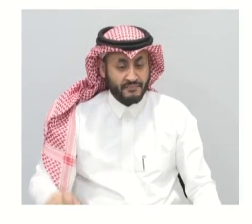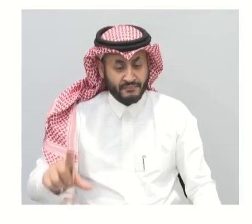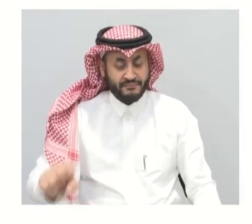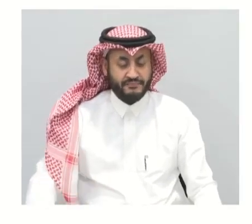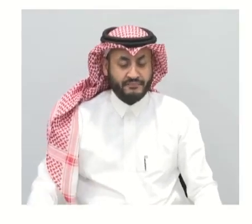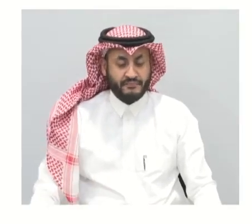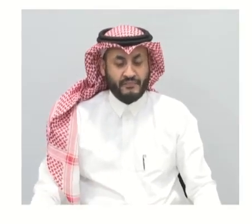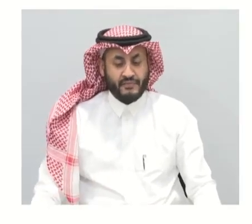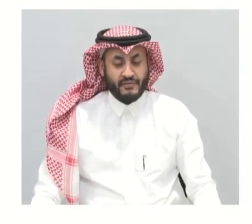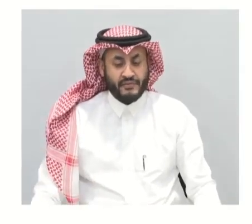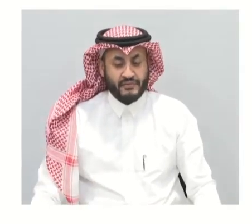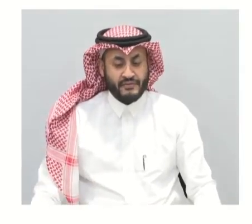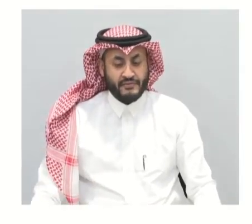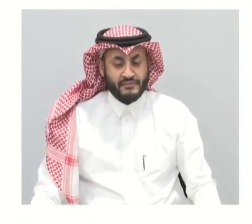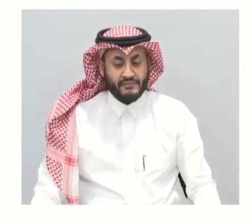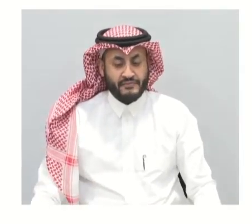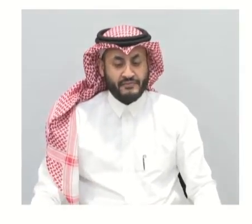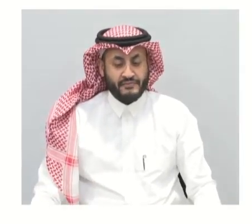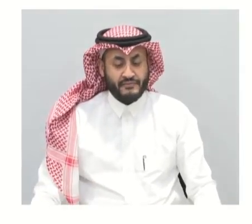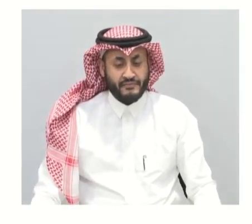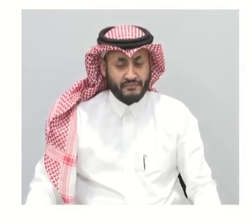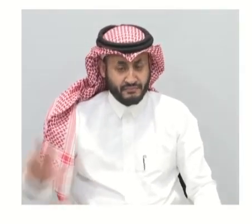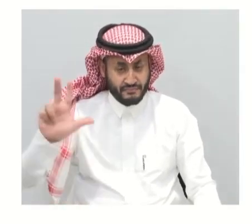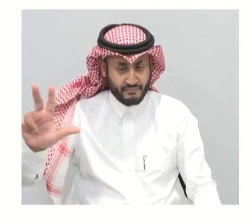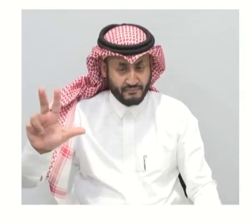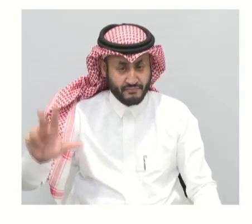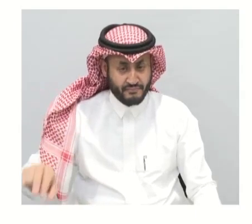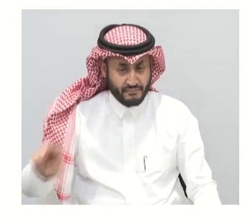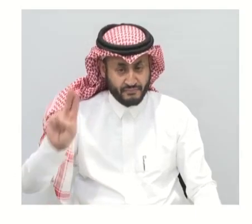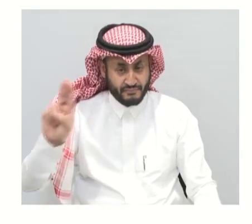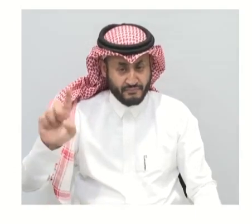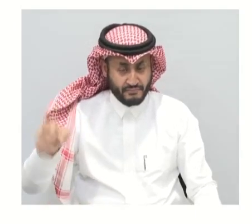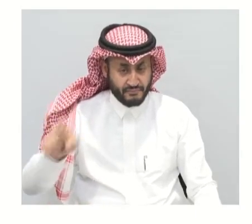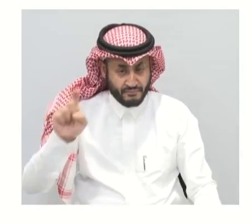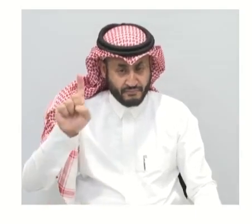احسنتم رائعون اذا بالتاكيد هذه تعتبر التربه